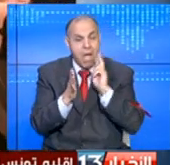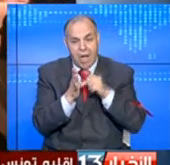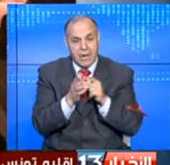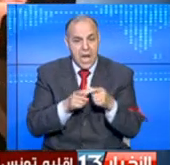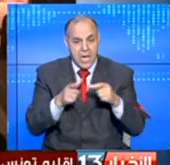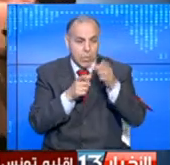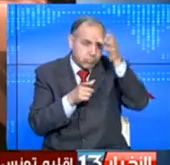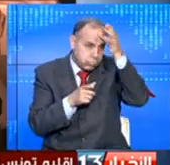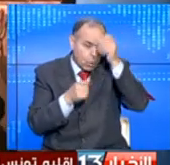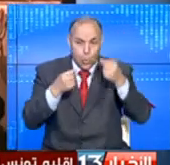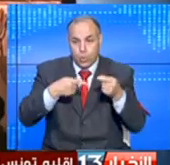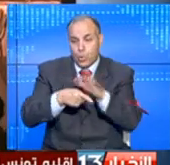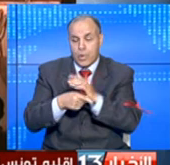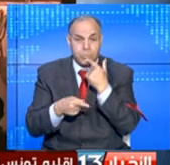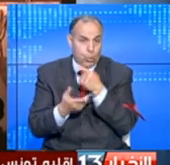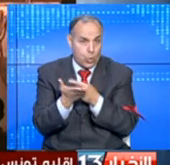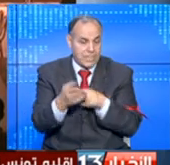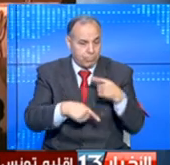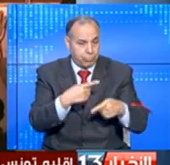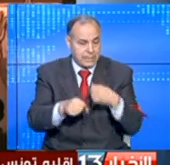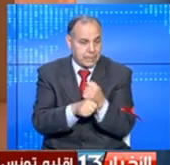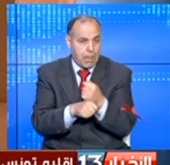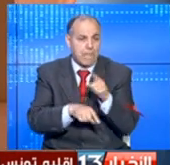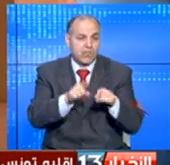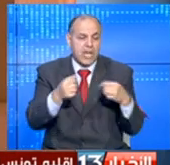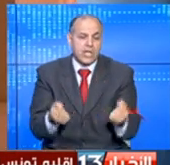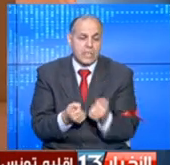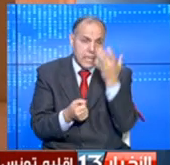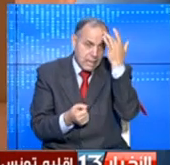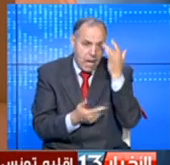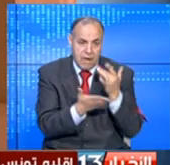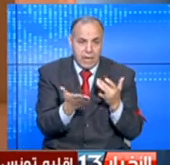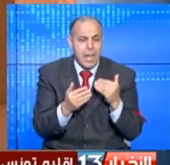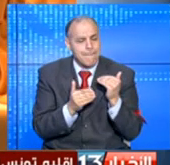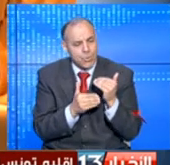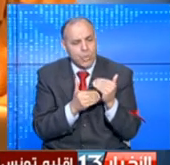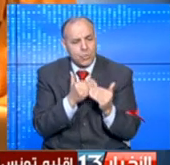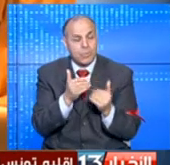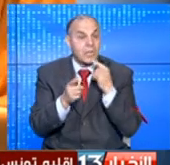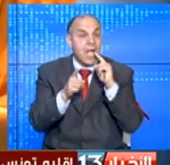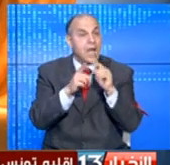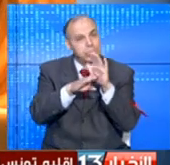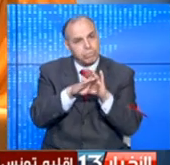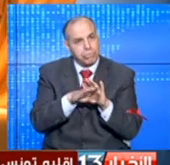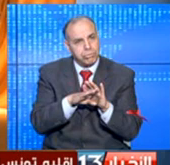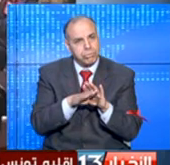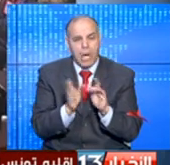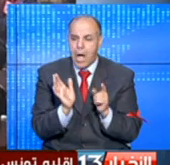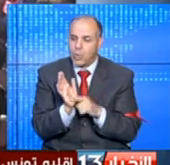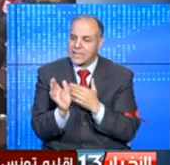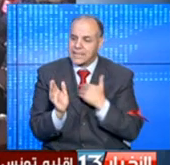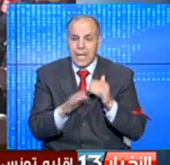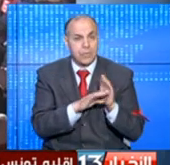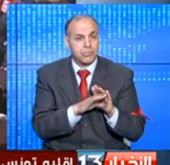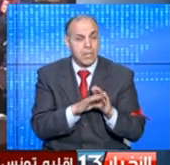اللجنه العلميه لمجابهه فيروس يكون استئناف عدد من الانشطه الثقافيه تدريجيا مع مراعاه احترام البروتوكول الصحي